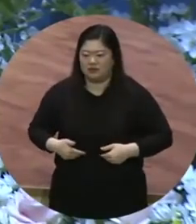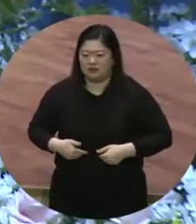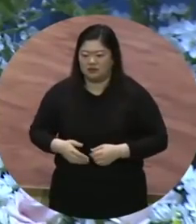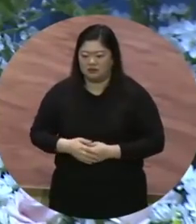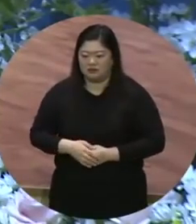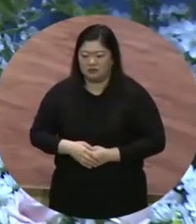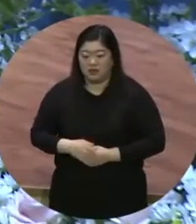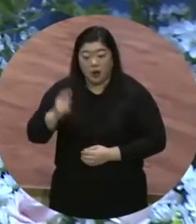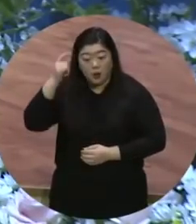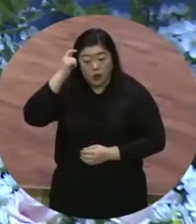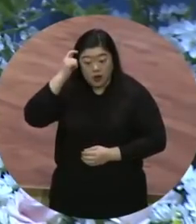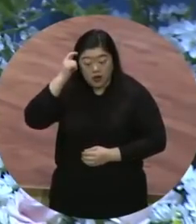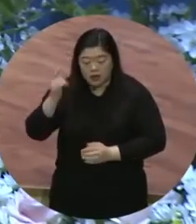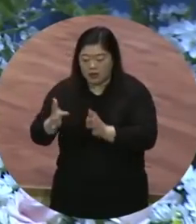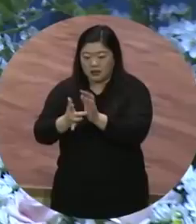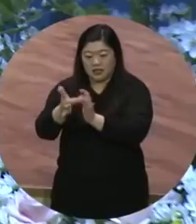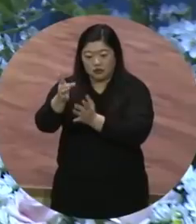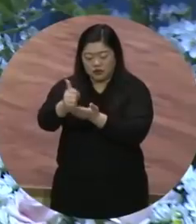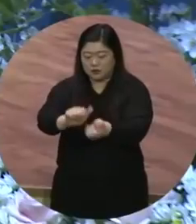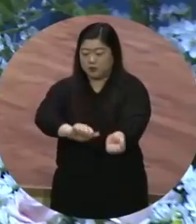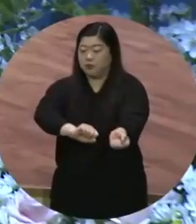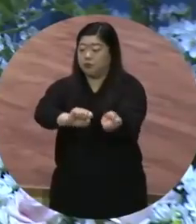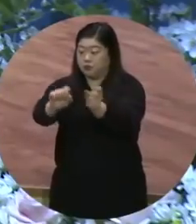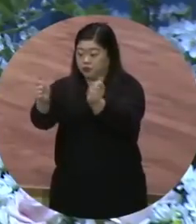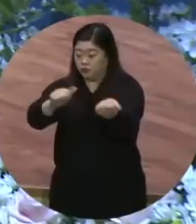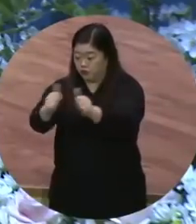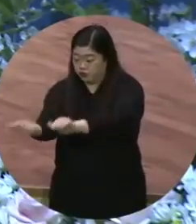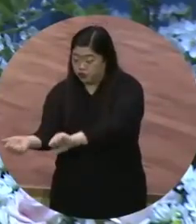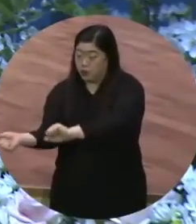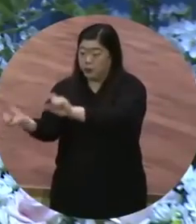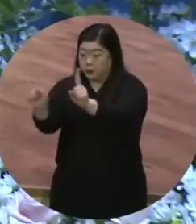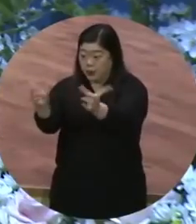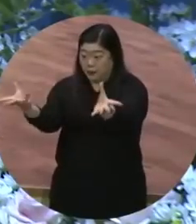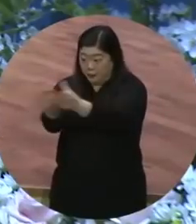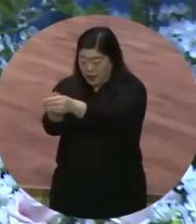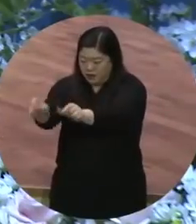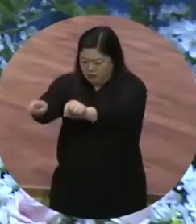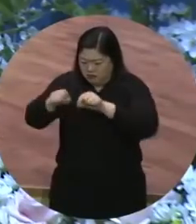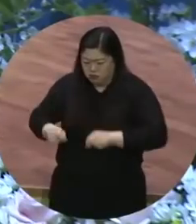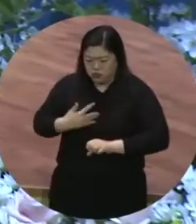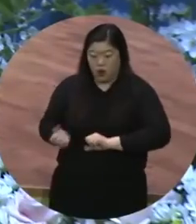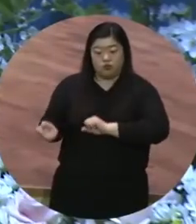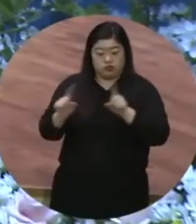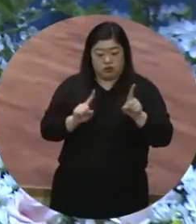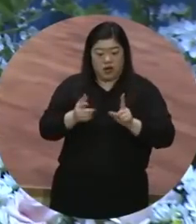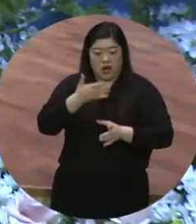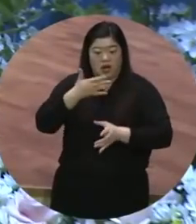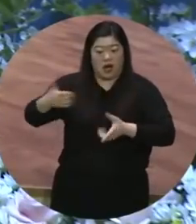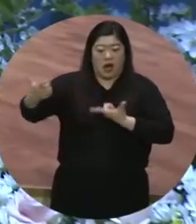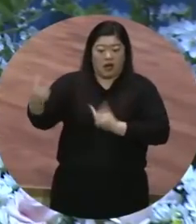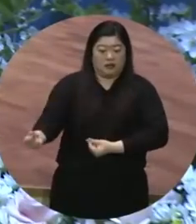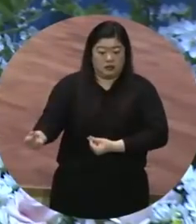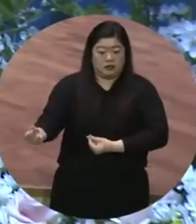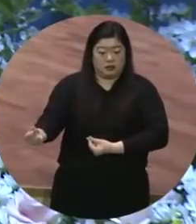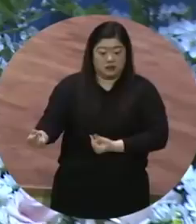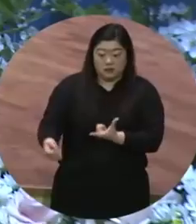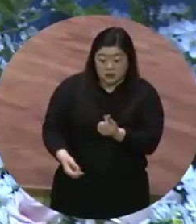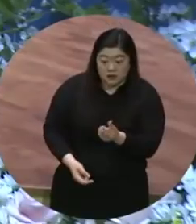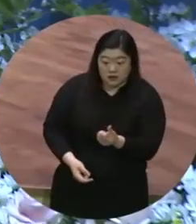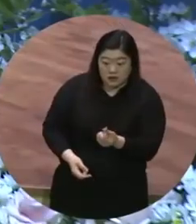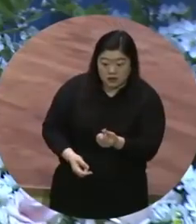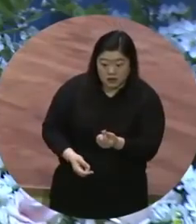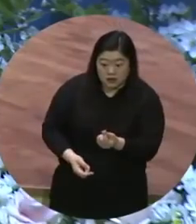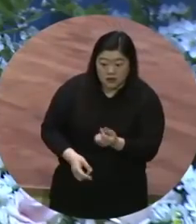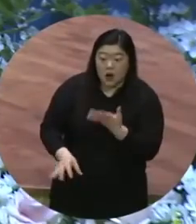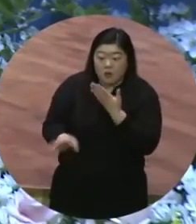부활이요. 예수님의 부활이 내 부활이기 때문에 내게 뭘 줬으면 나를 영생하기 위해서. 그 내게 부활 신앙